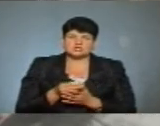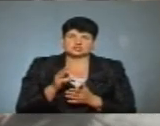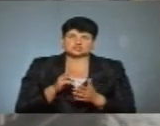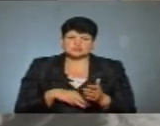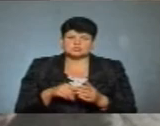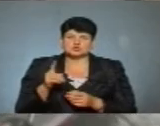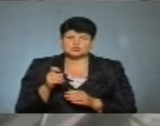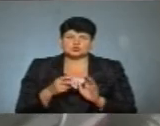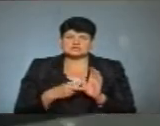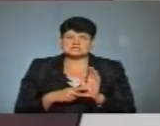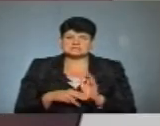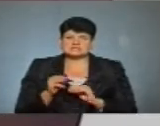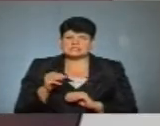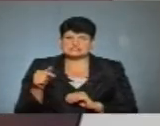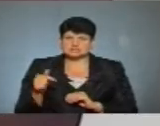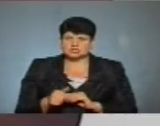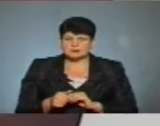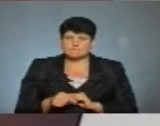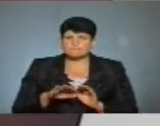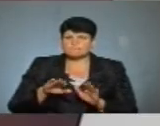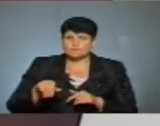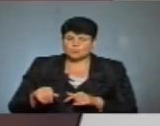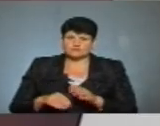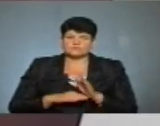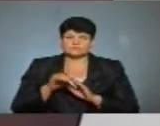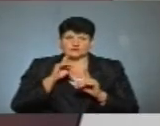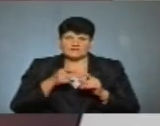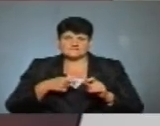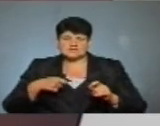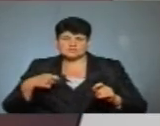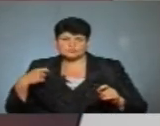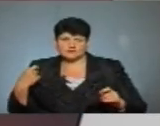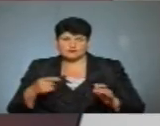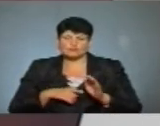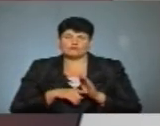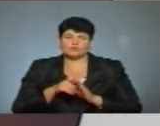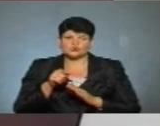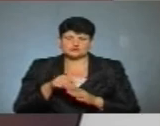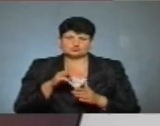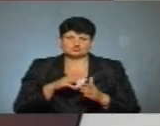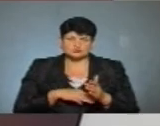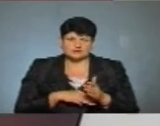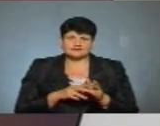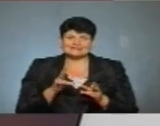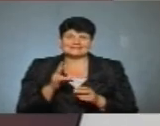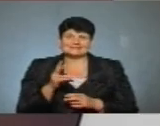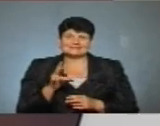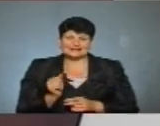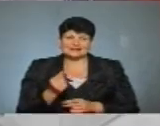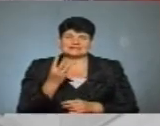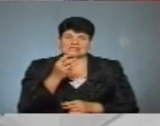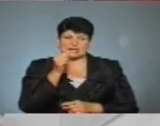штраф 170 тисяч гривень. Потім парламент відтермінував початок застосування штрафів на